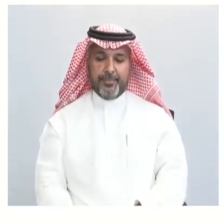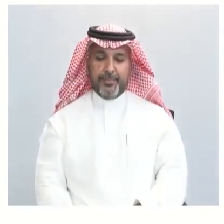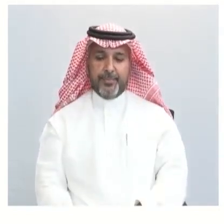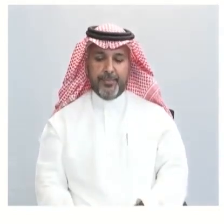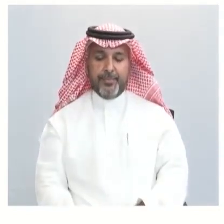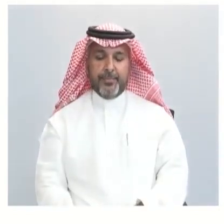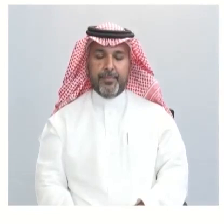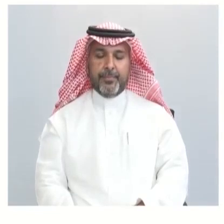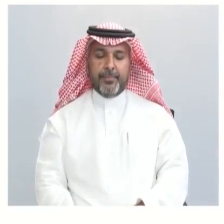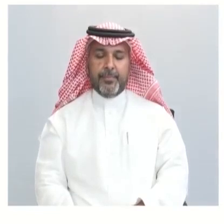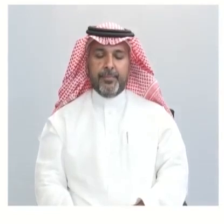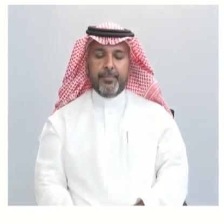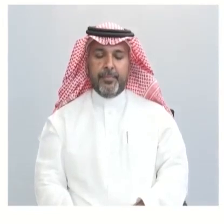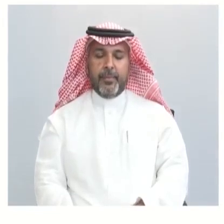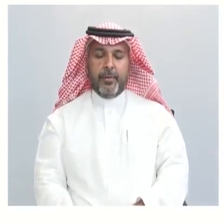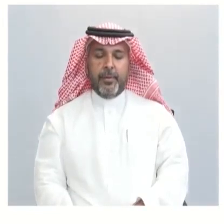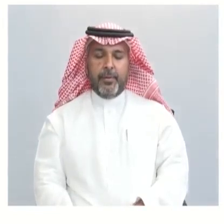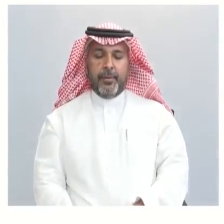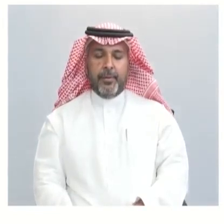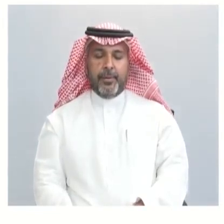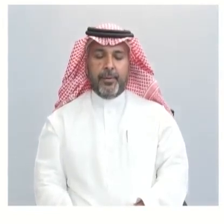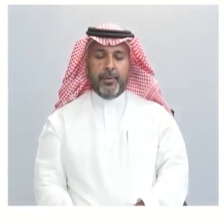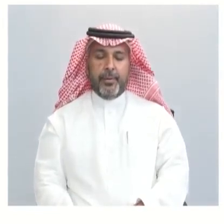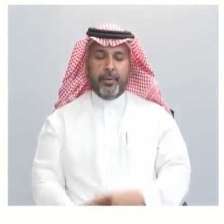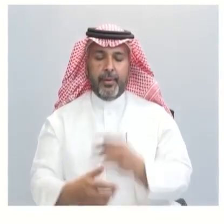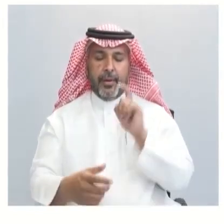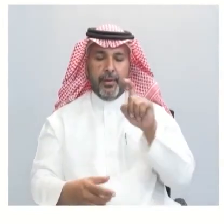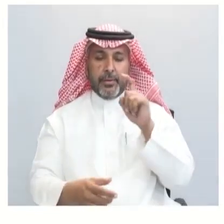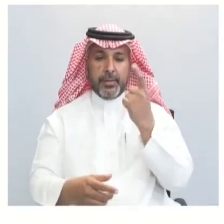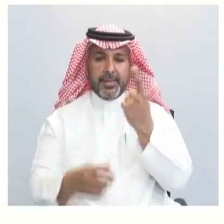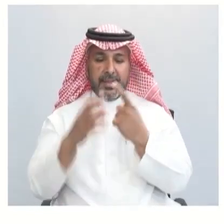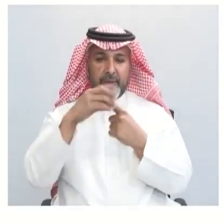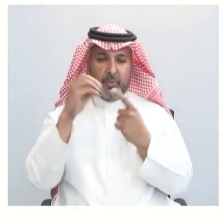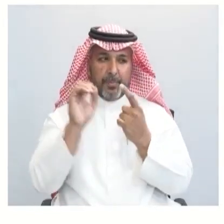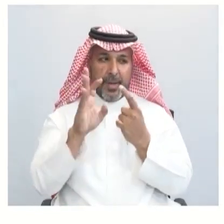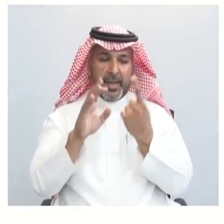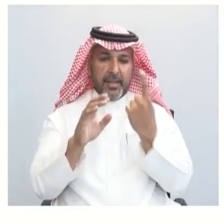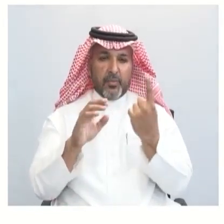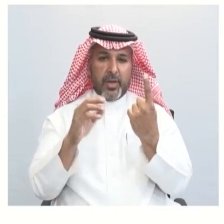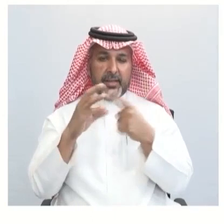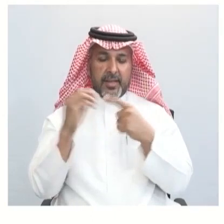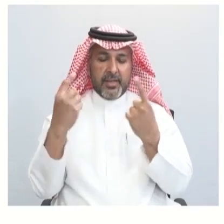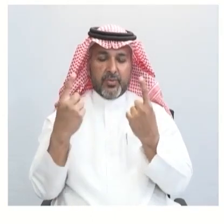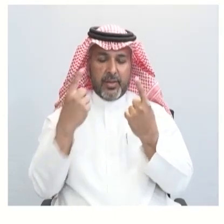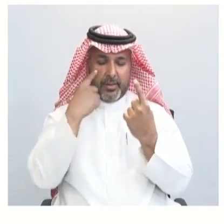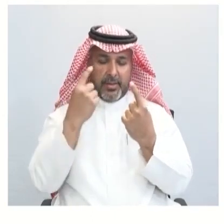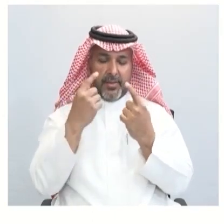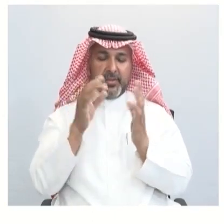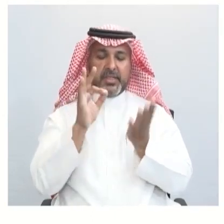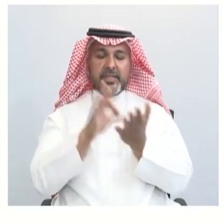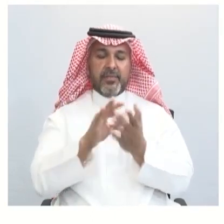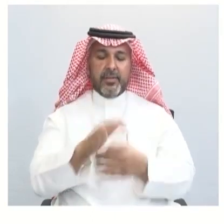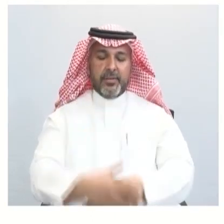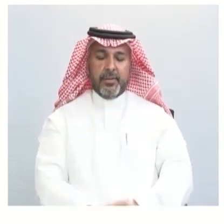صفرا كيف راح نوجدها بنساوي المقام بصفر نحل معادله راح يكون عندي هنا طبعا لما اجمع واحد للطرفين